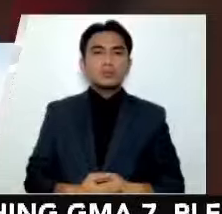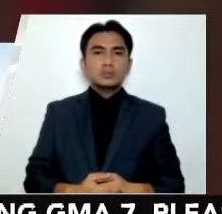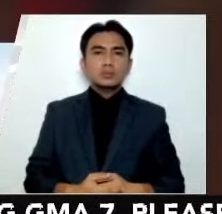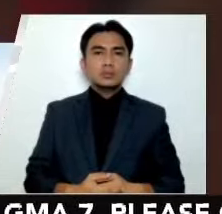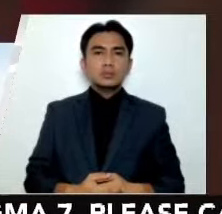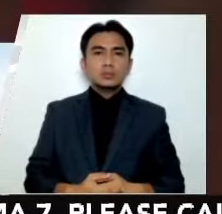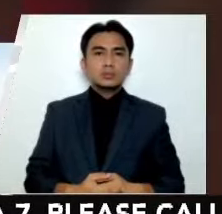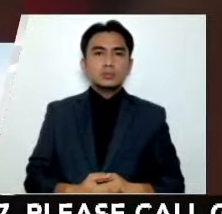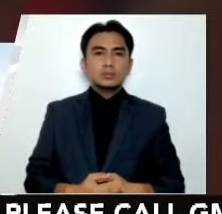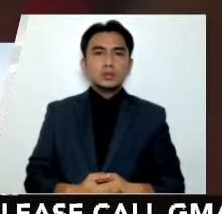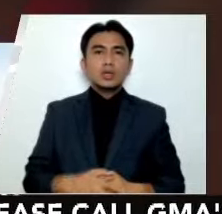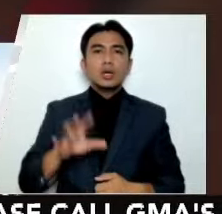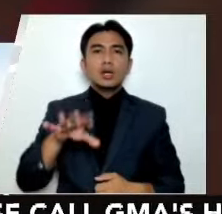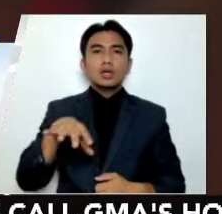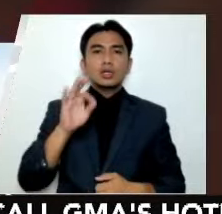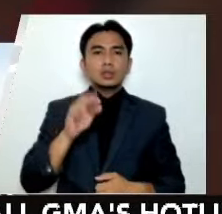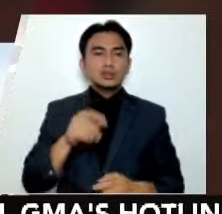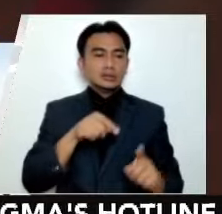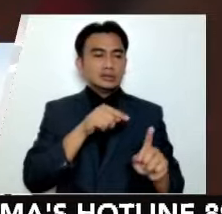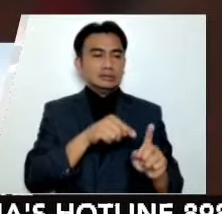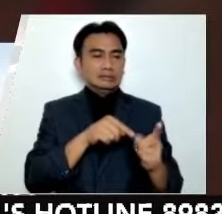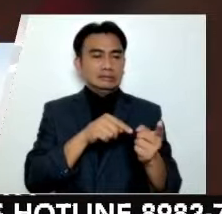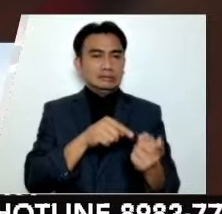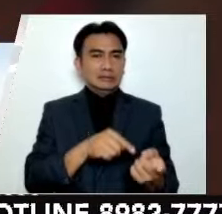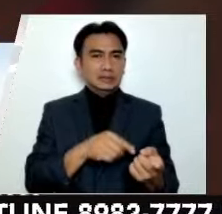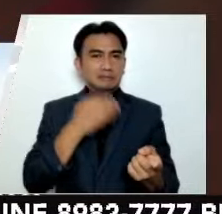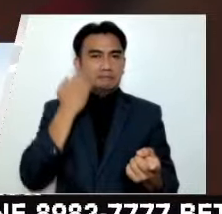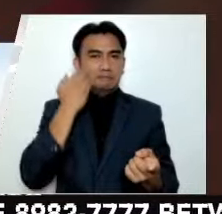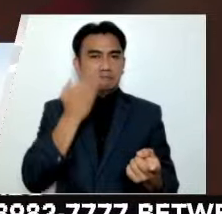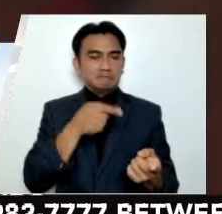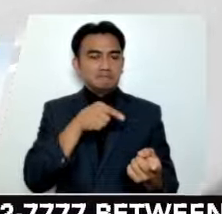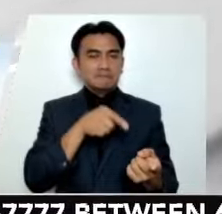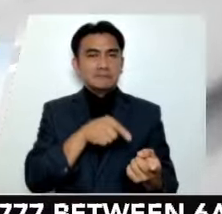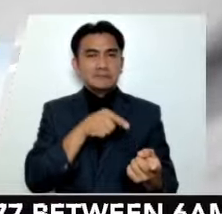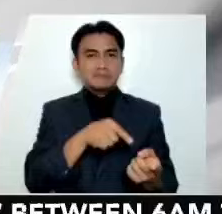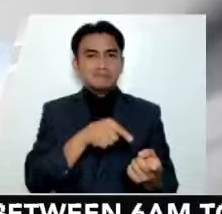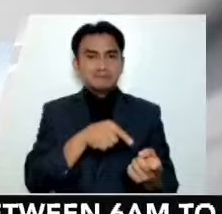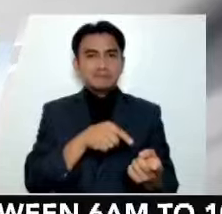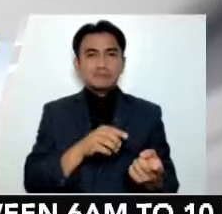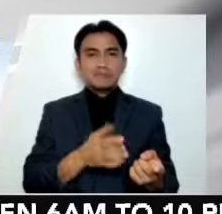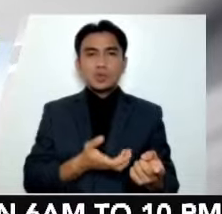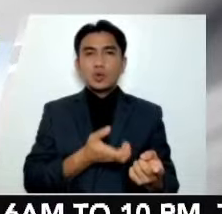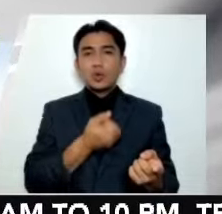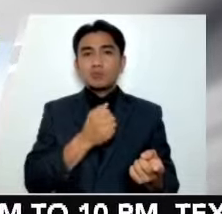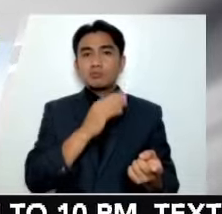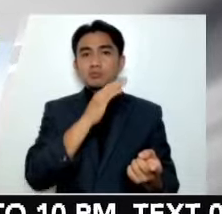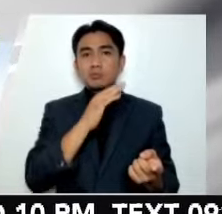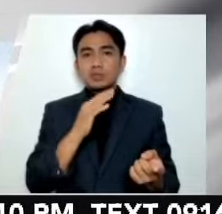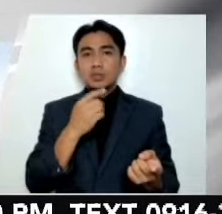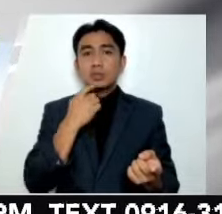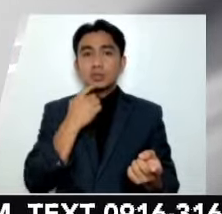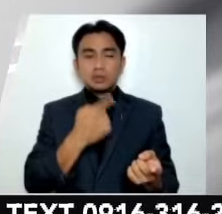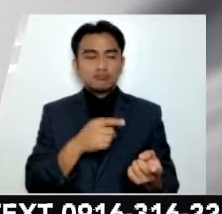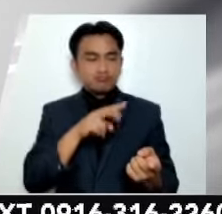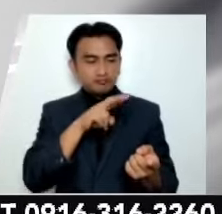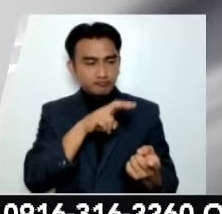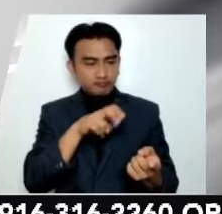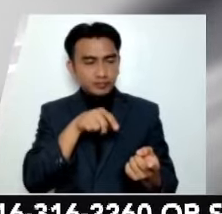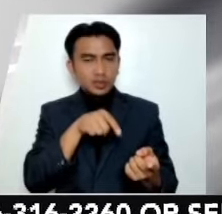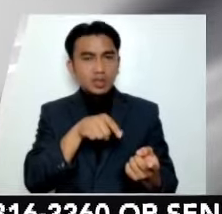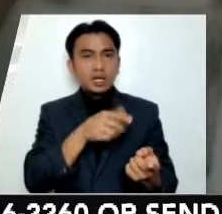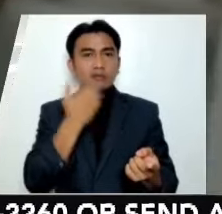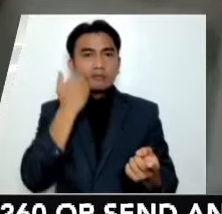Natagpo ang nakahandusay at wala ng buhay si Ruby Kalaunan. Batay sa autopsy, pinatay sa sakal ang